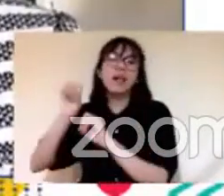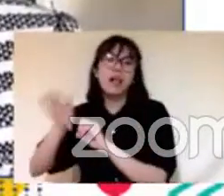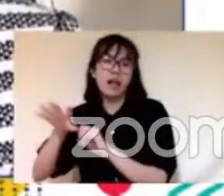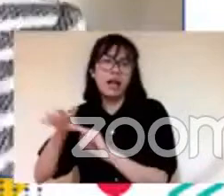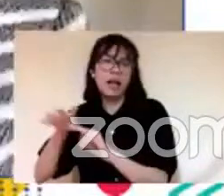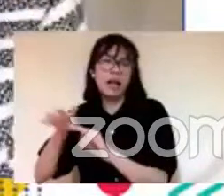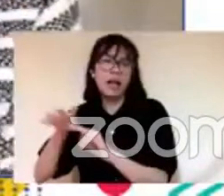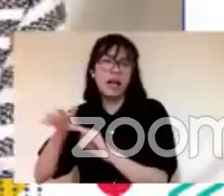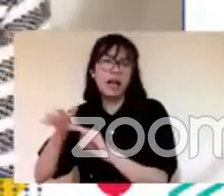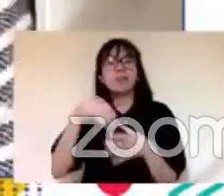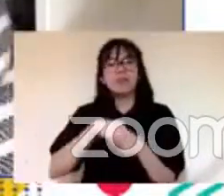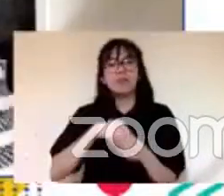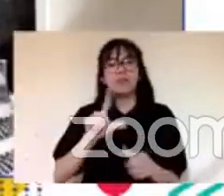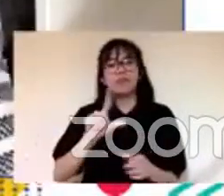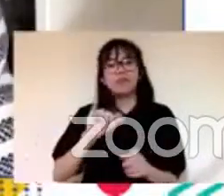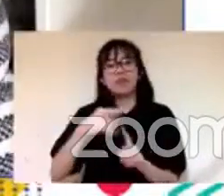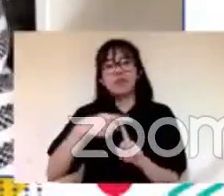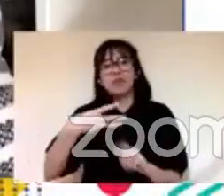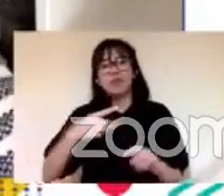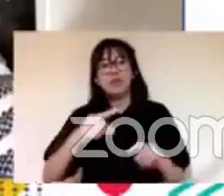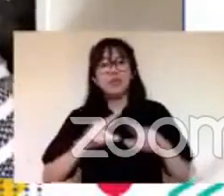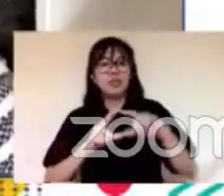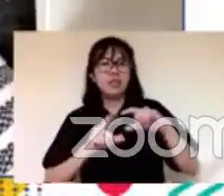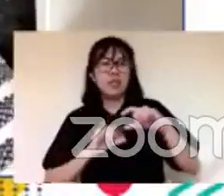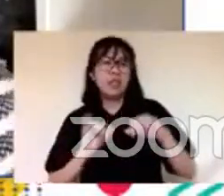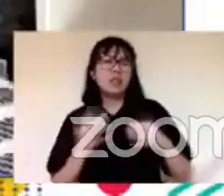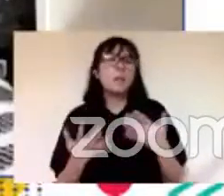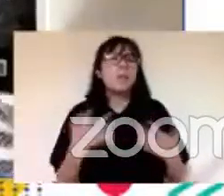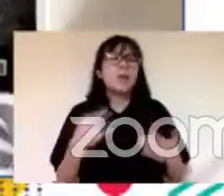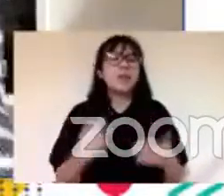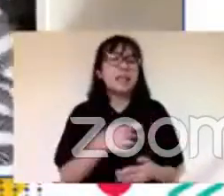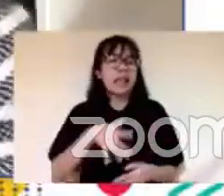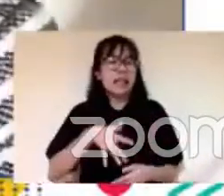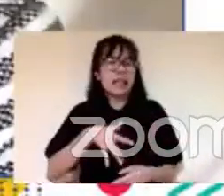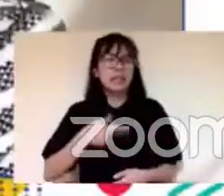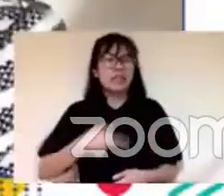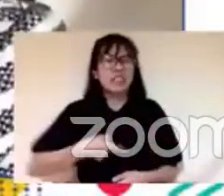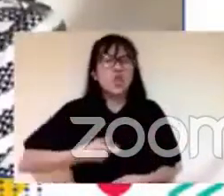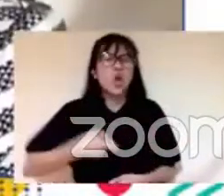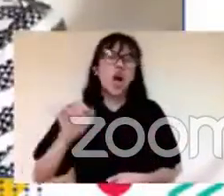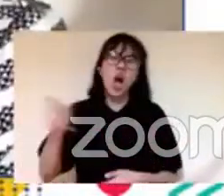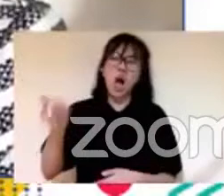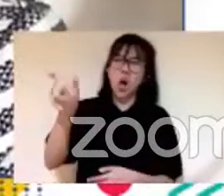tempted gitu ya, kita tergoda untuk kemudian melaporkan polisi gitu misalnya, tapi